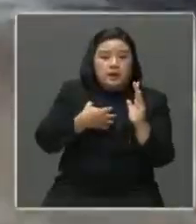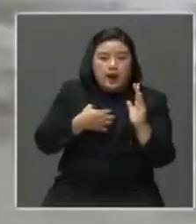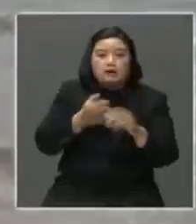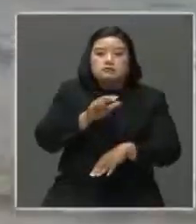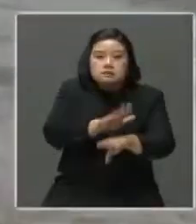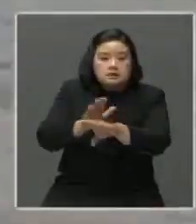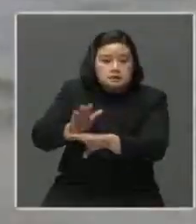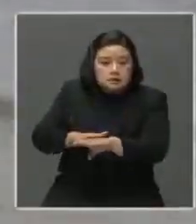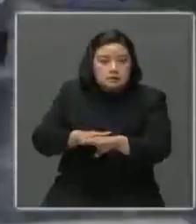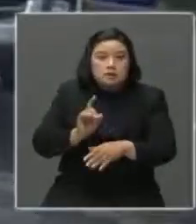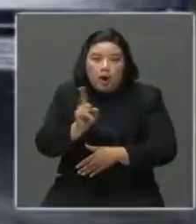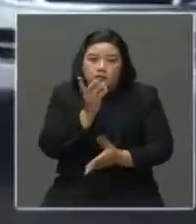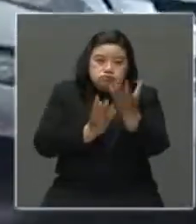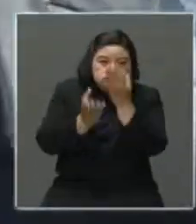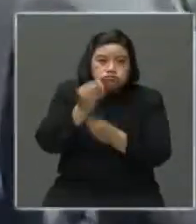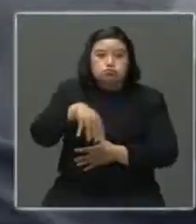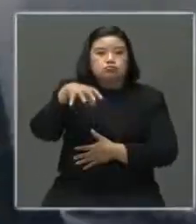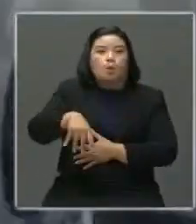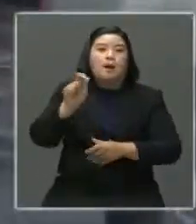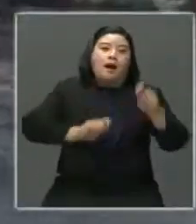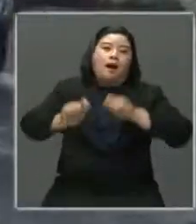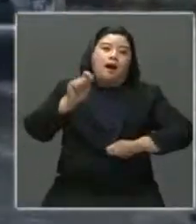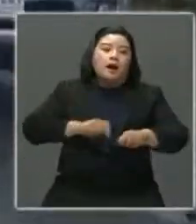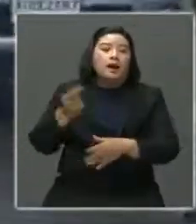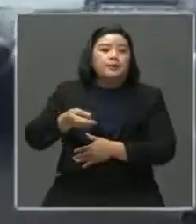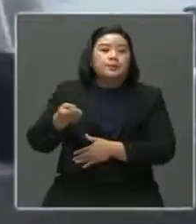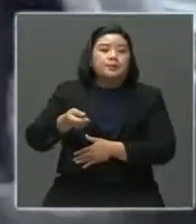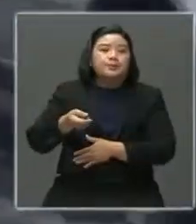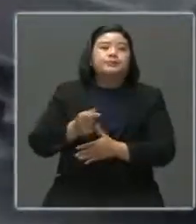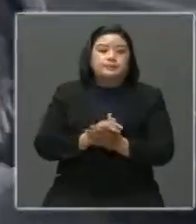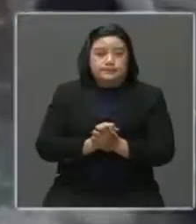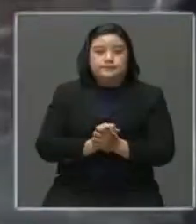ชนนะคะติดตามประกาศจากทางกรมอุตุนิยมวิทยากันอย่างใกล้ชิดด้วยค่ะ ค่ะ